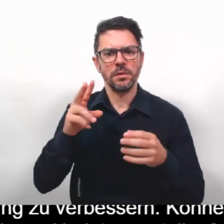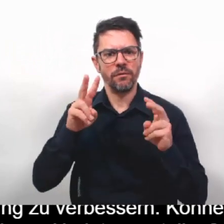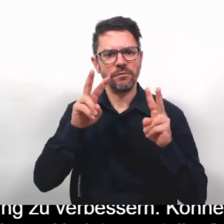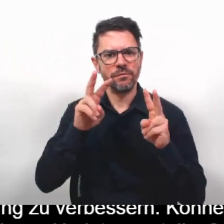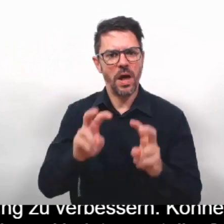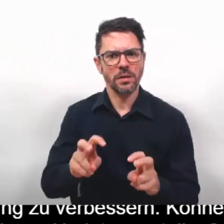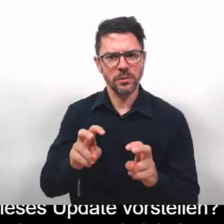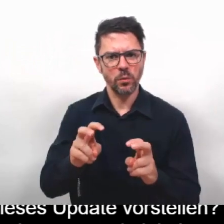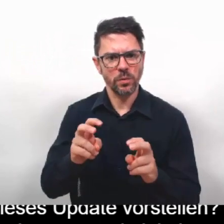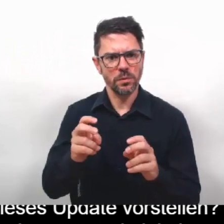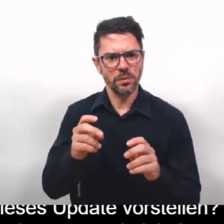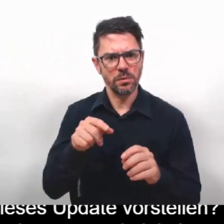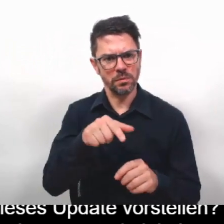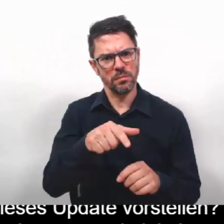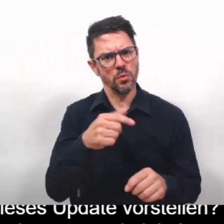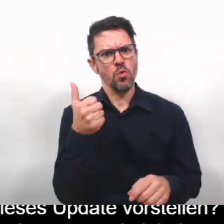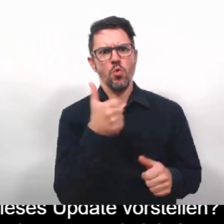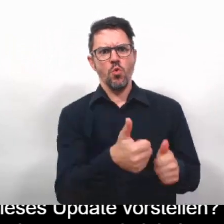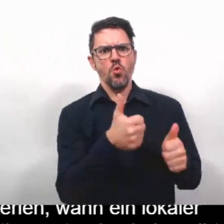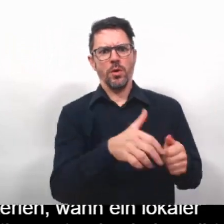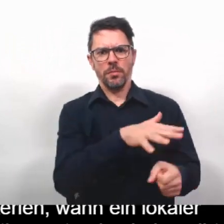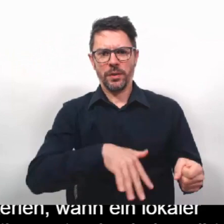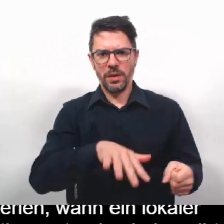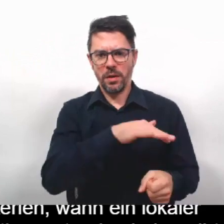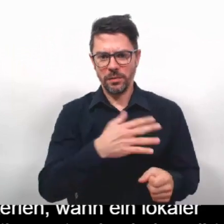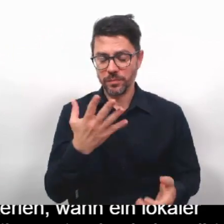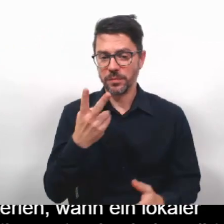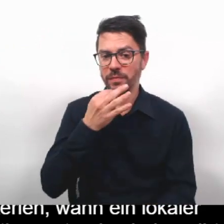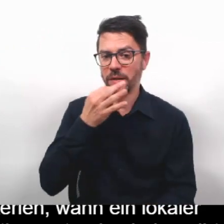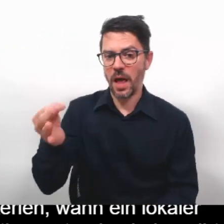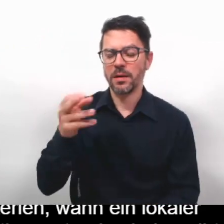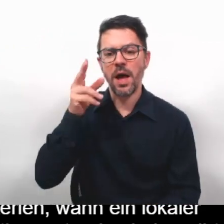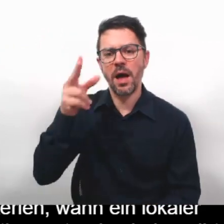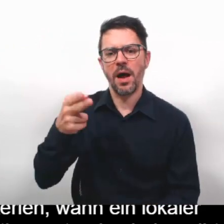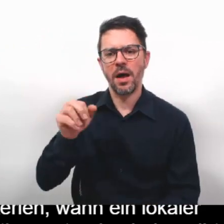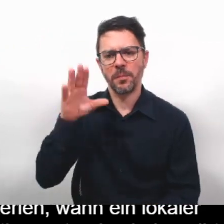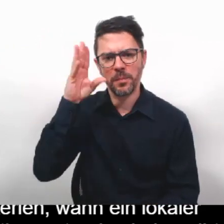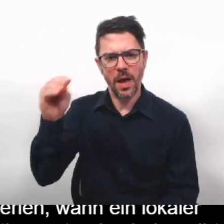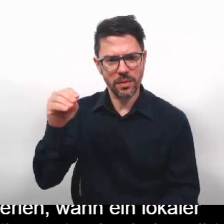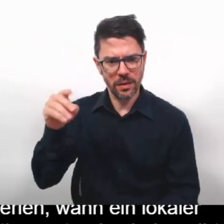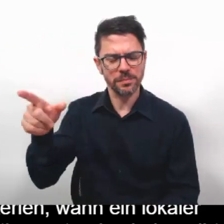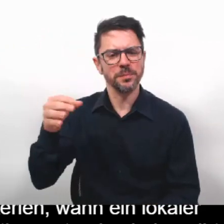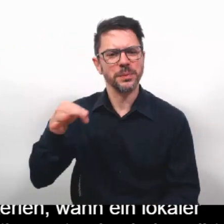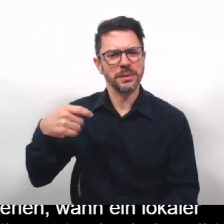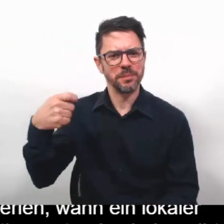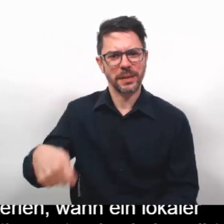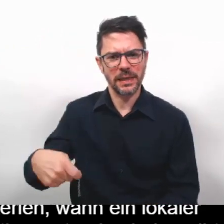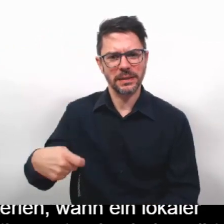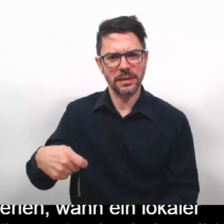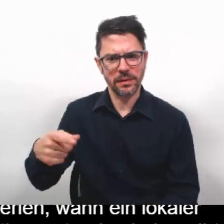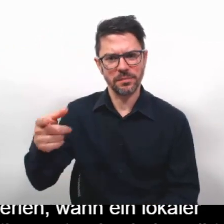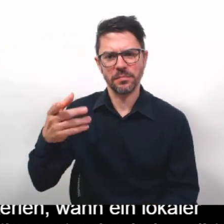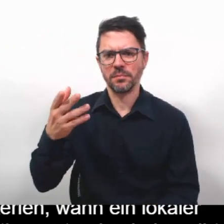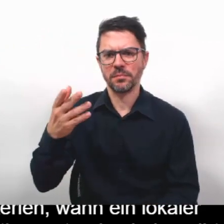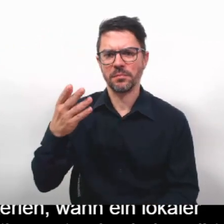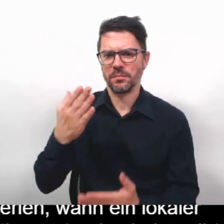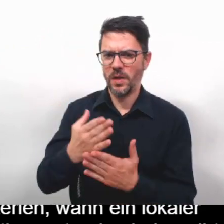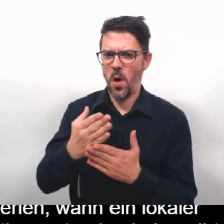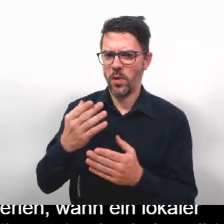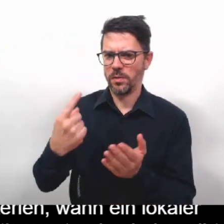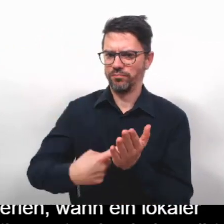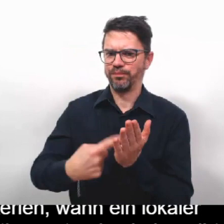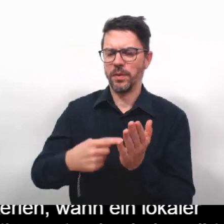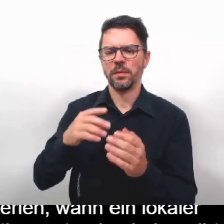Vielleicht ganz kurz zur Promotion. Im Endeffekt wird das natürlich das Ministerium sein, aber nicht aus Machtvollkommenheit. Natürlich im Dialog mit den